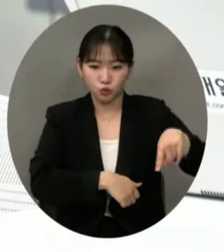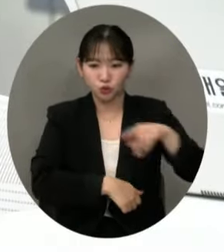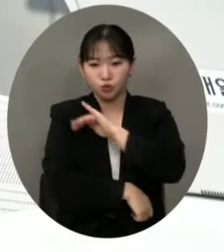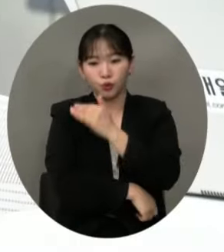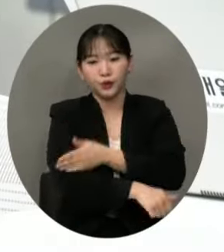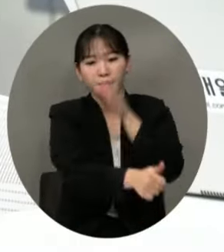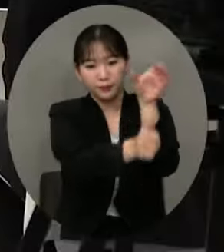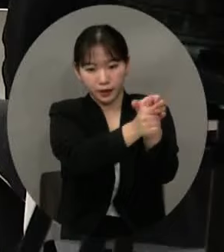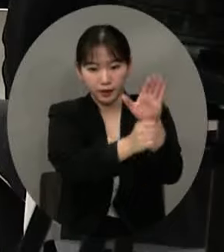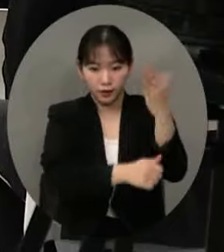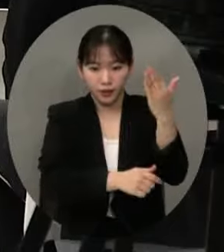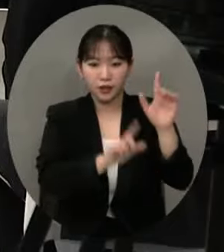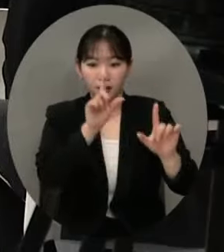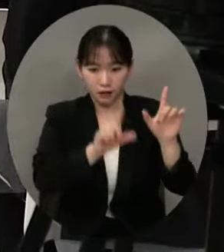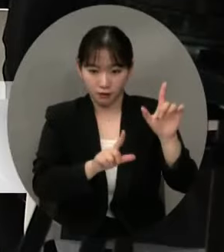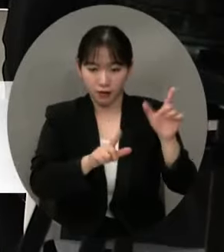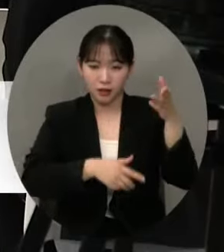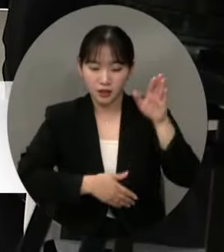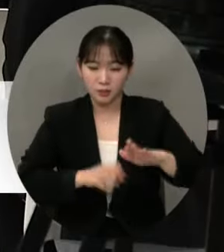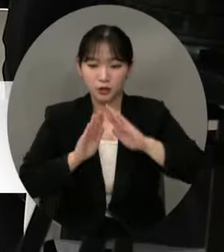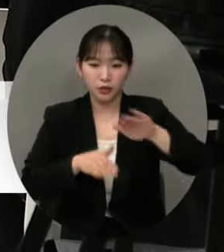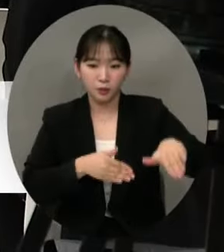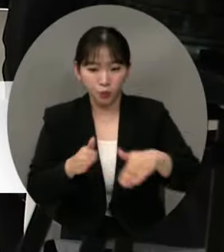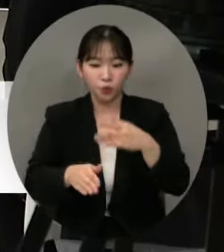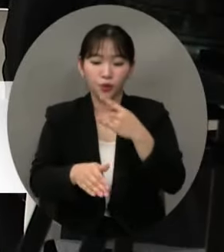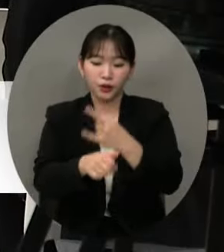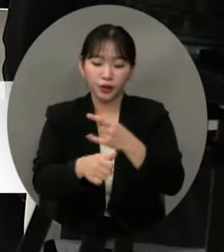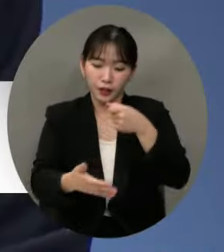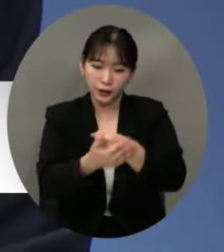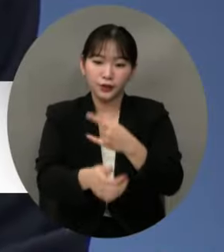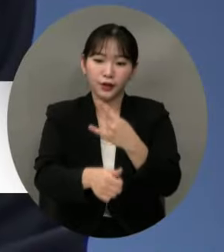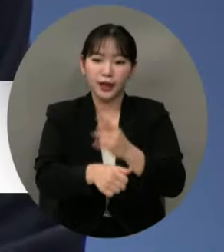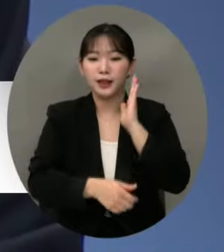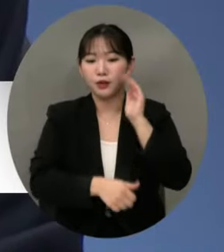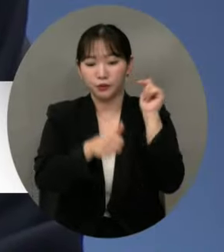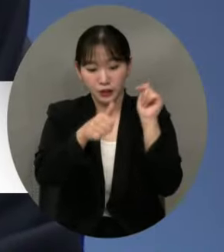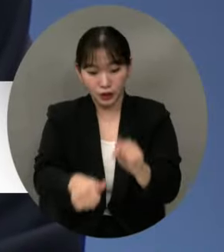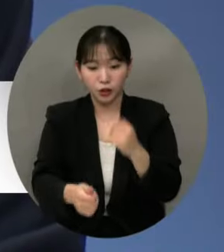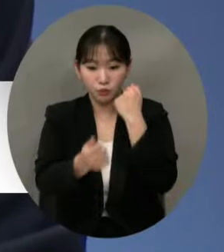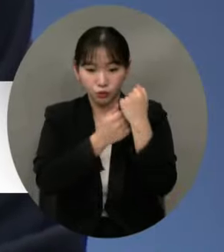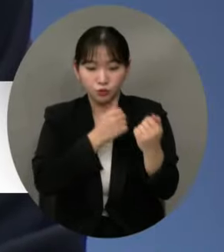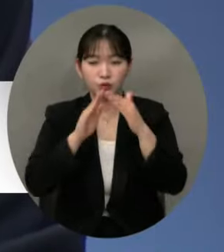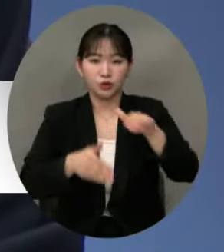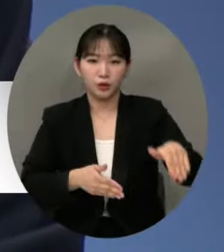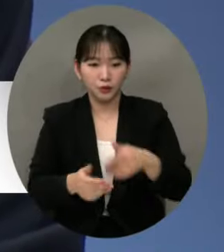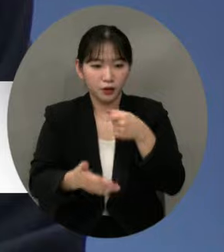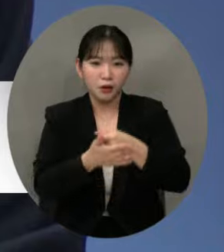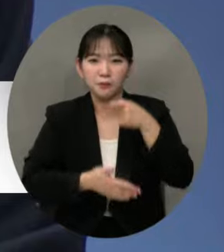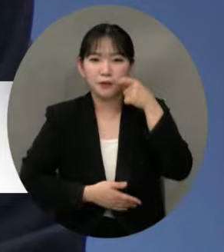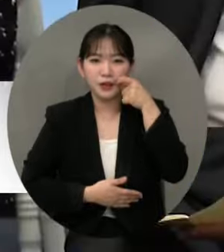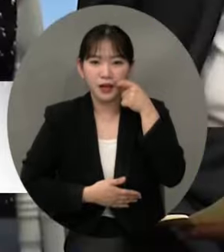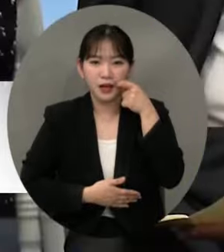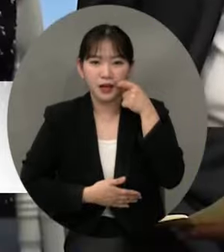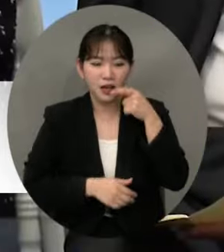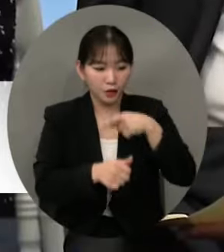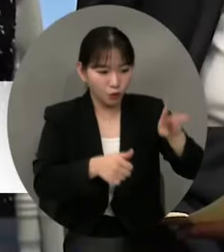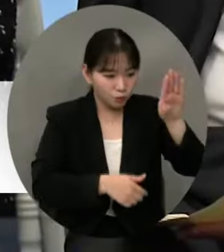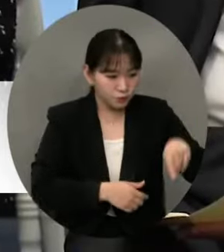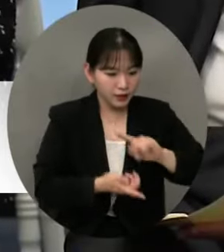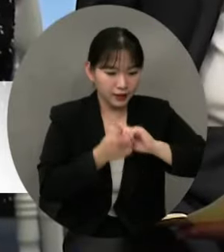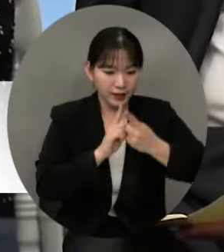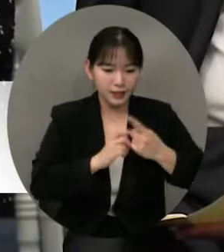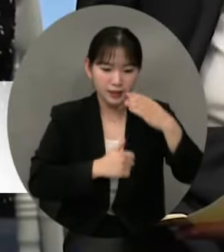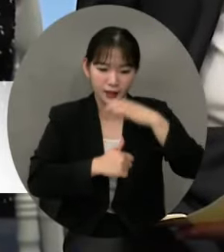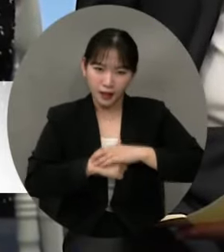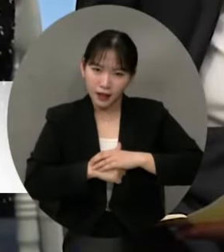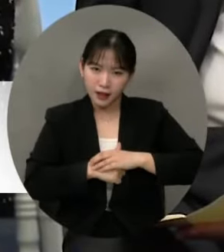하는 상황. 그러나 전남도가 결정하라고 대통령이 말했는데도 전남도가 결정하지 못한 문제를 교육부가